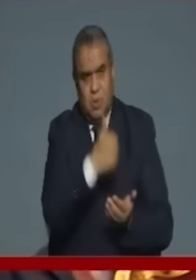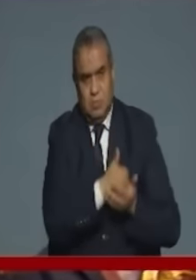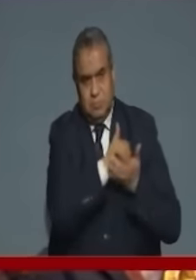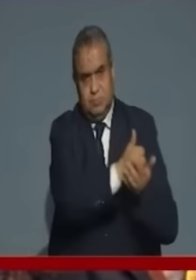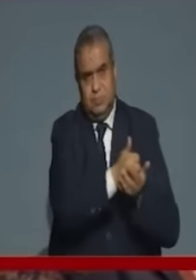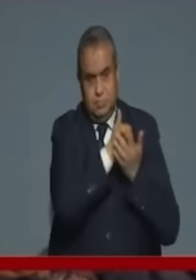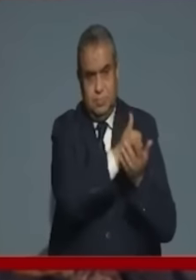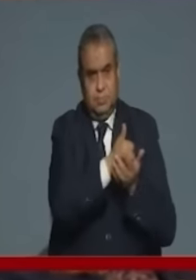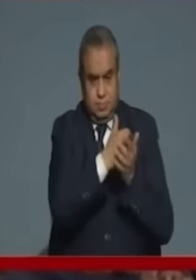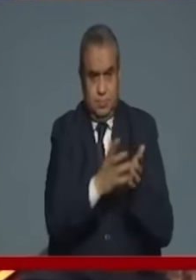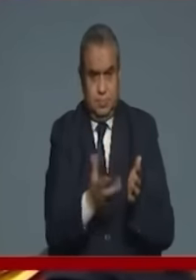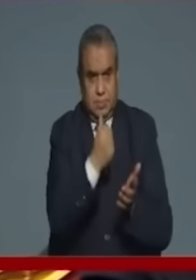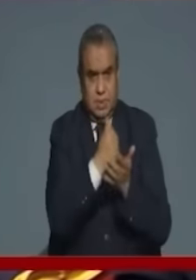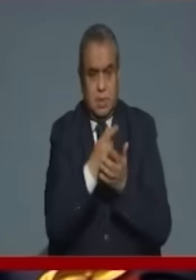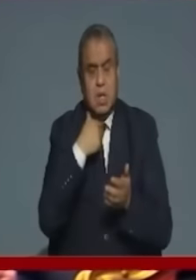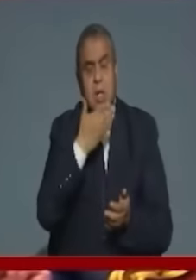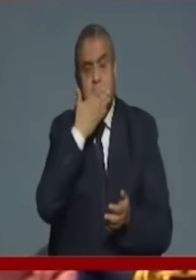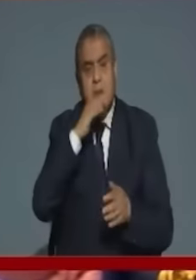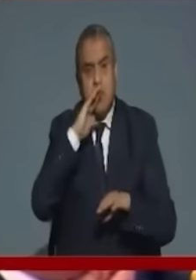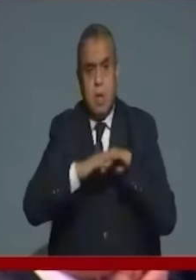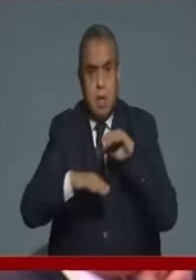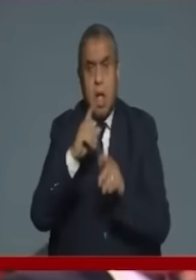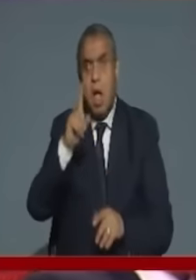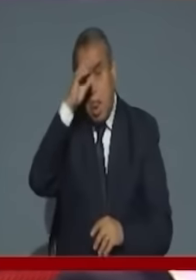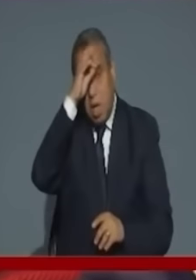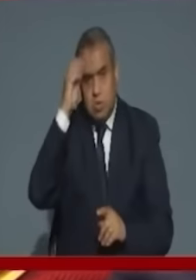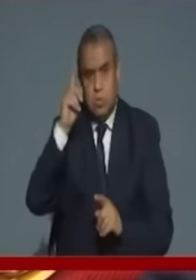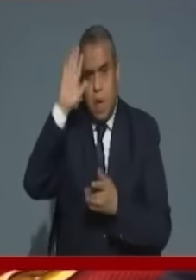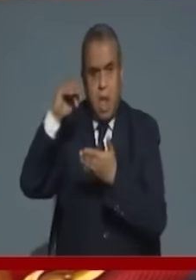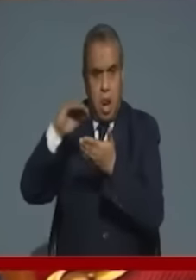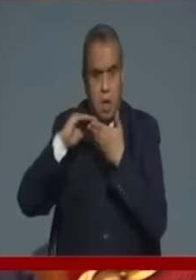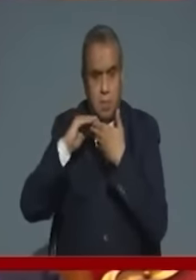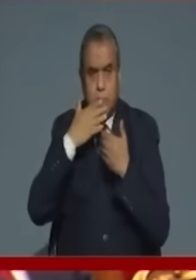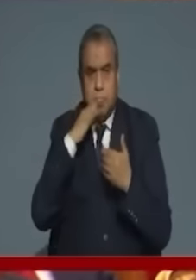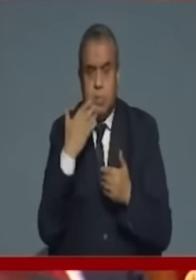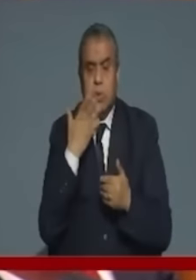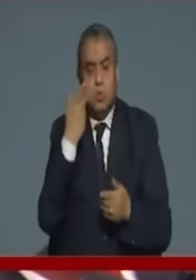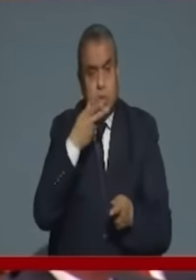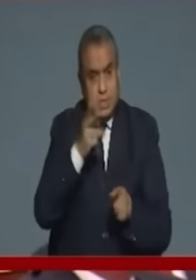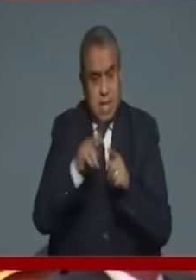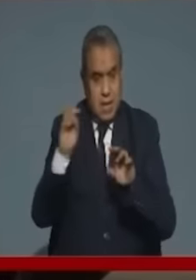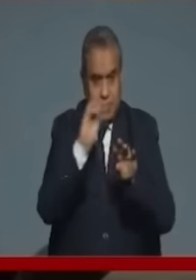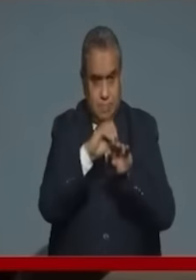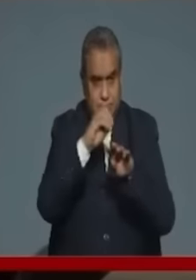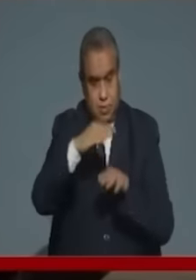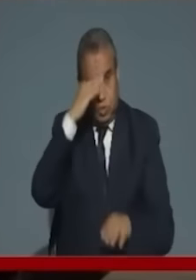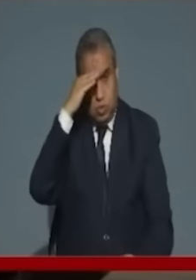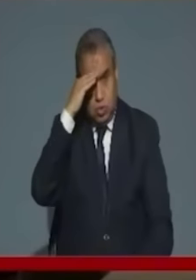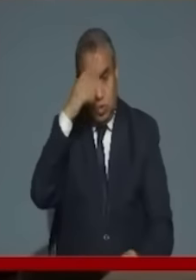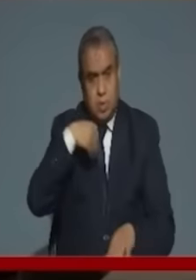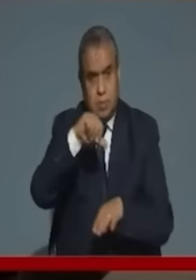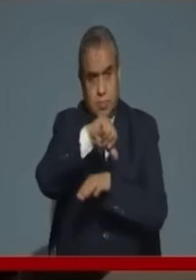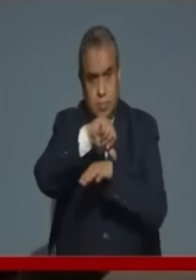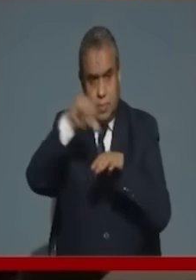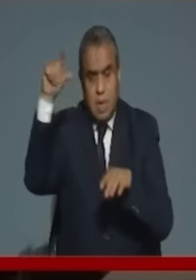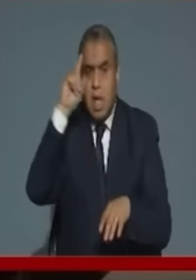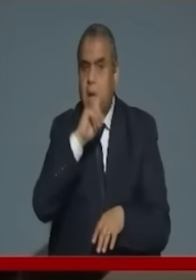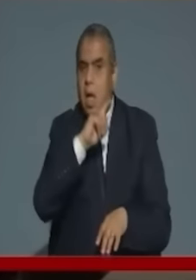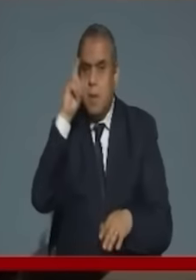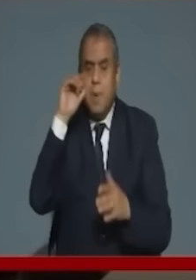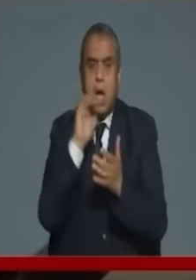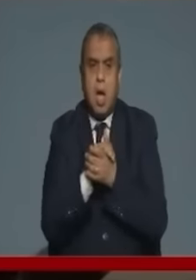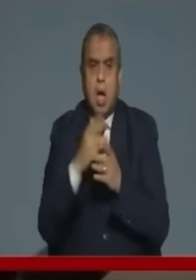وده من فضل ربنا سبحانه وتعالى. وهنا لازم اوجه الشكر لاشقائنا في الامارات